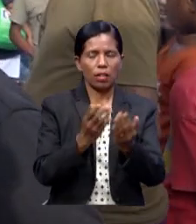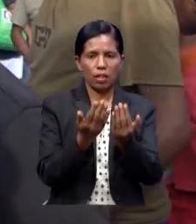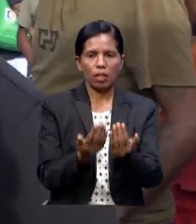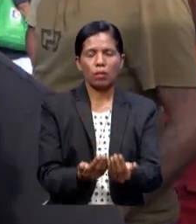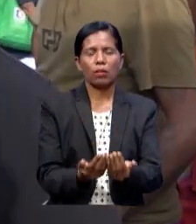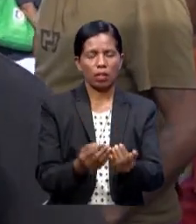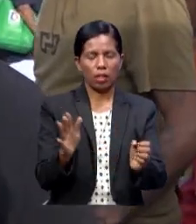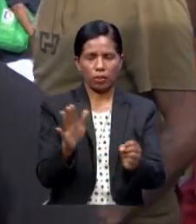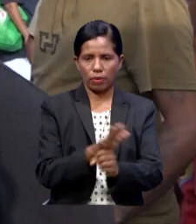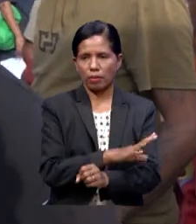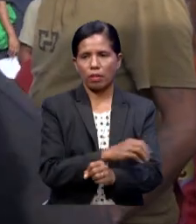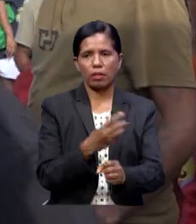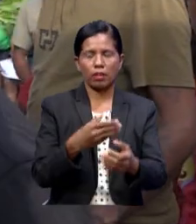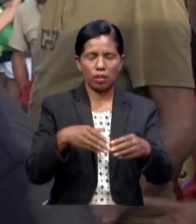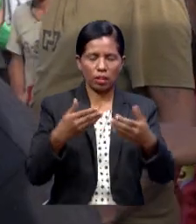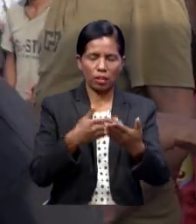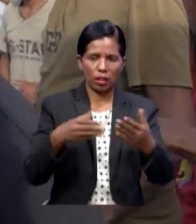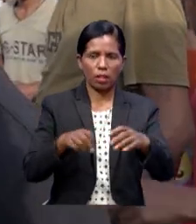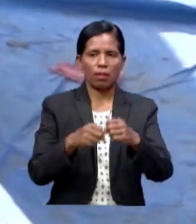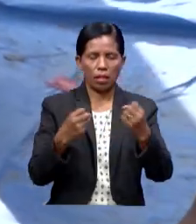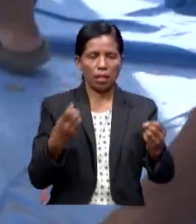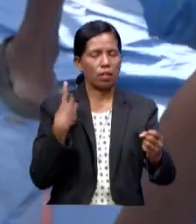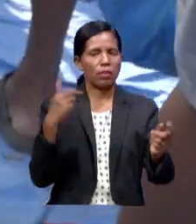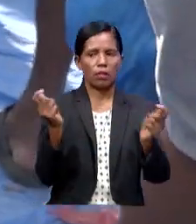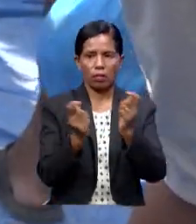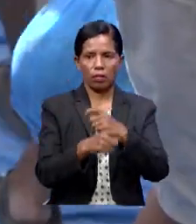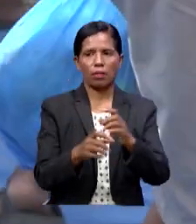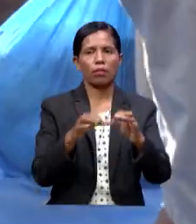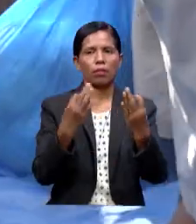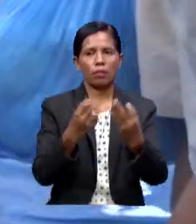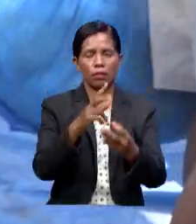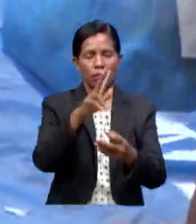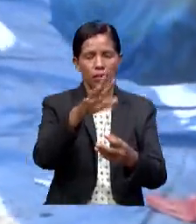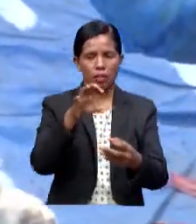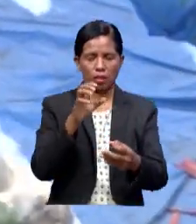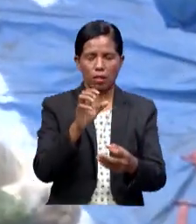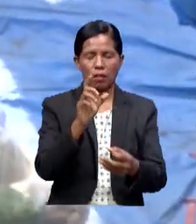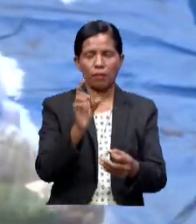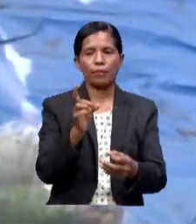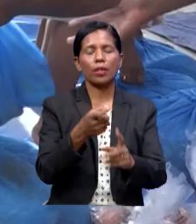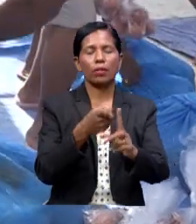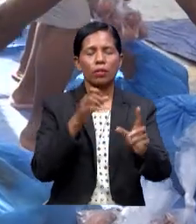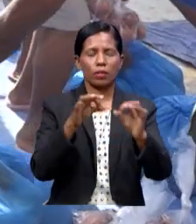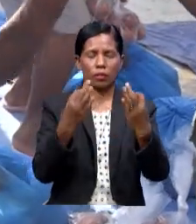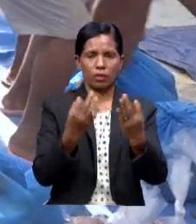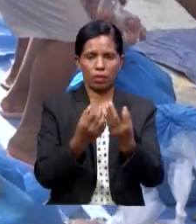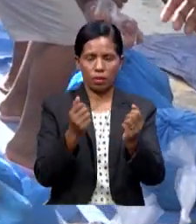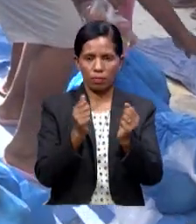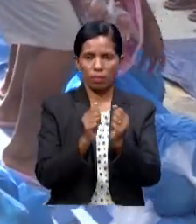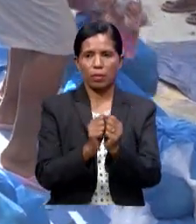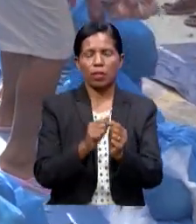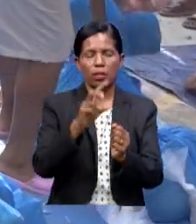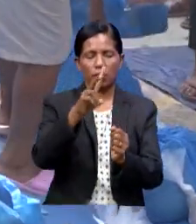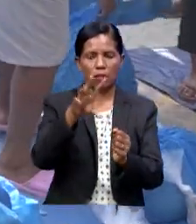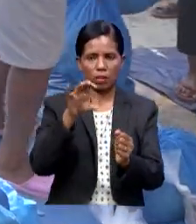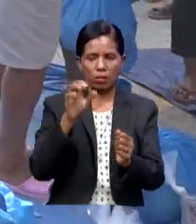ona kesan nabe ke at ami troka utu ona. Umakain atus nensia nulu husi total umakain atus hiturua